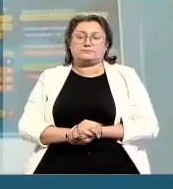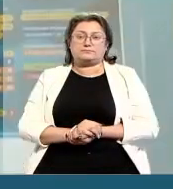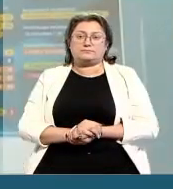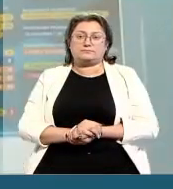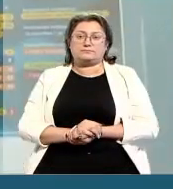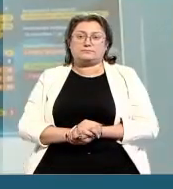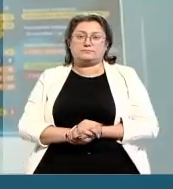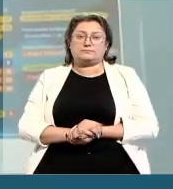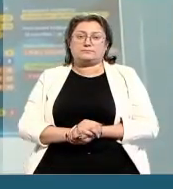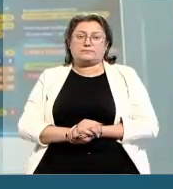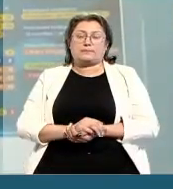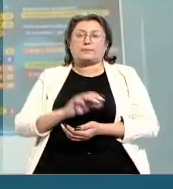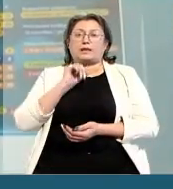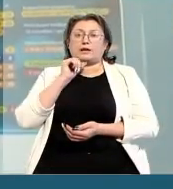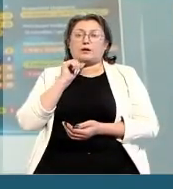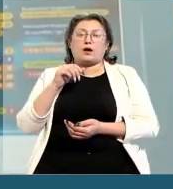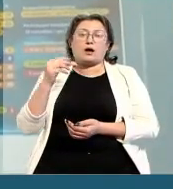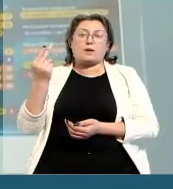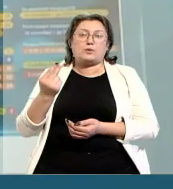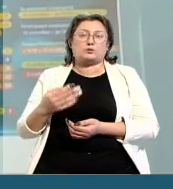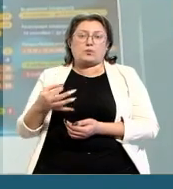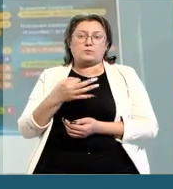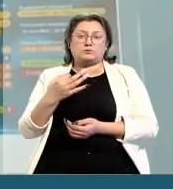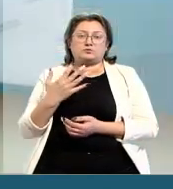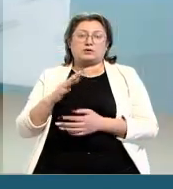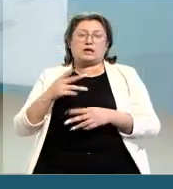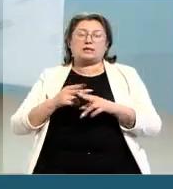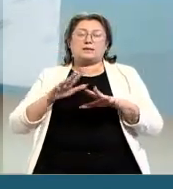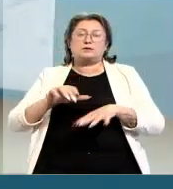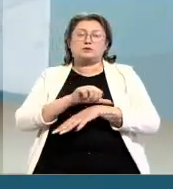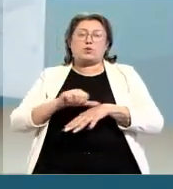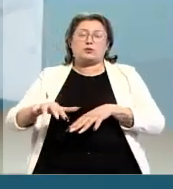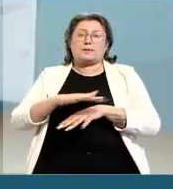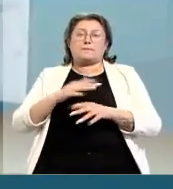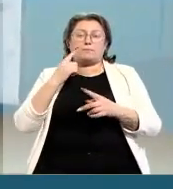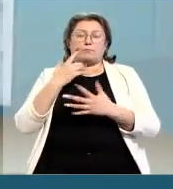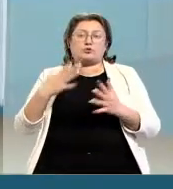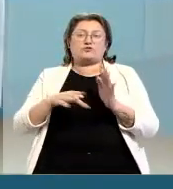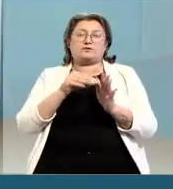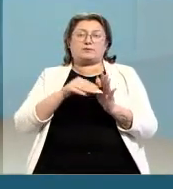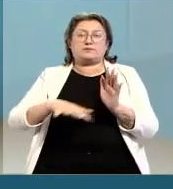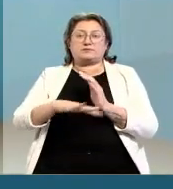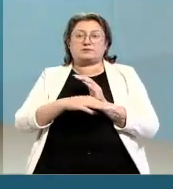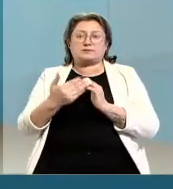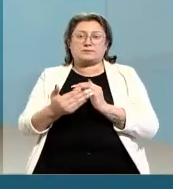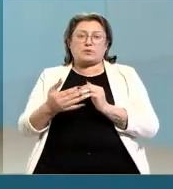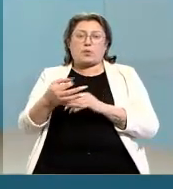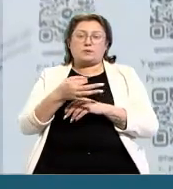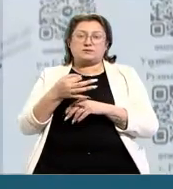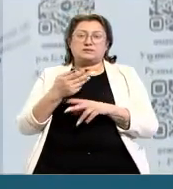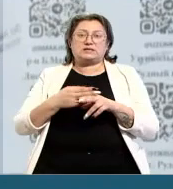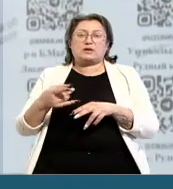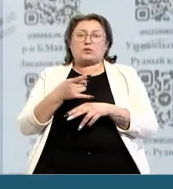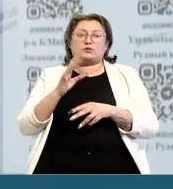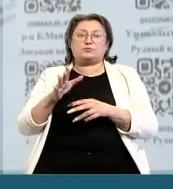құқылы. Барлық облыстардың ішінен ең көп әкім сайлауы өтетін аймақ ретінде Қостанай және Ақмола облыстары анықталған. Себебі бұл өңірлерде